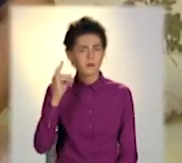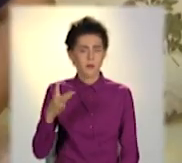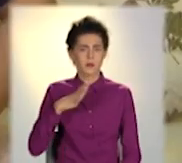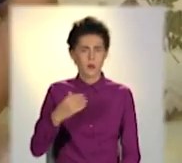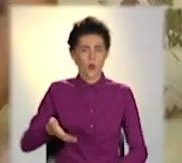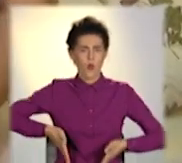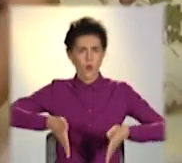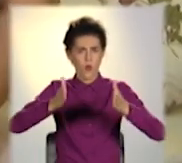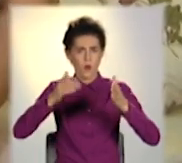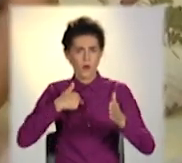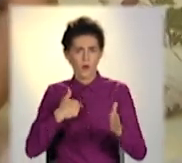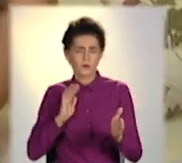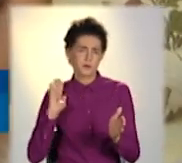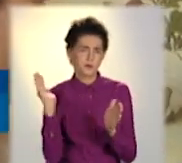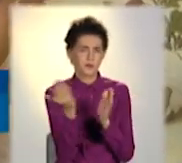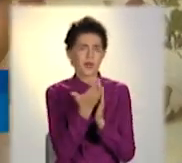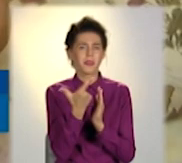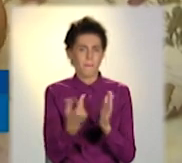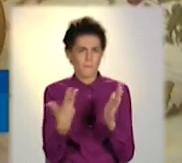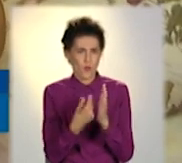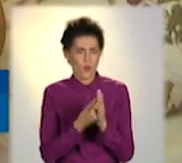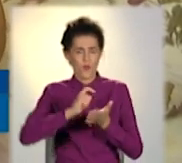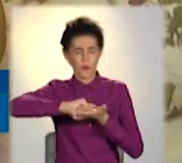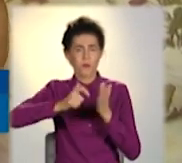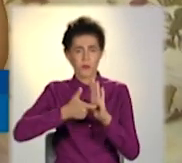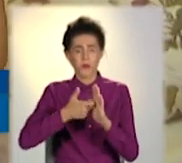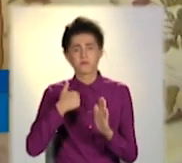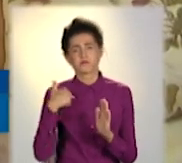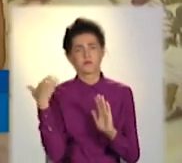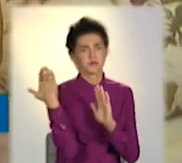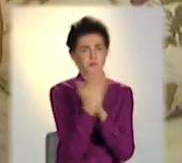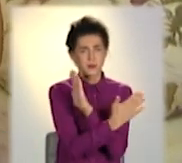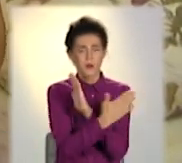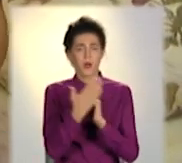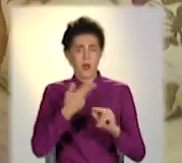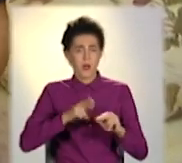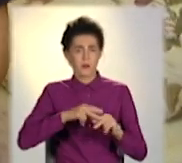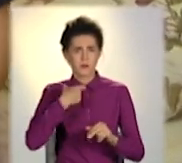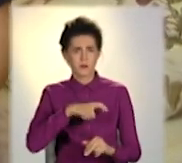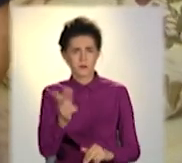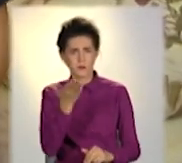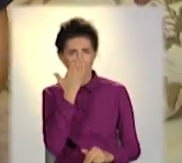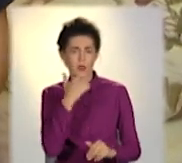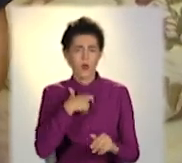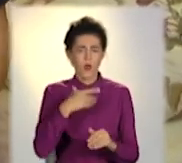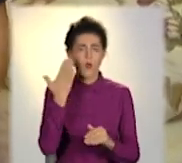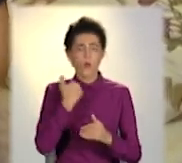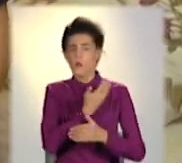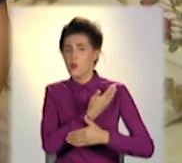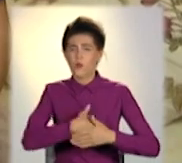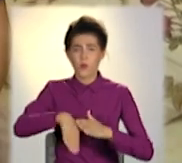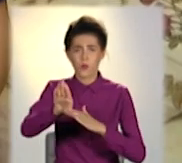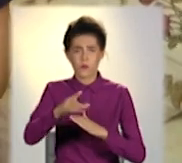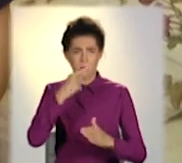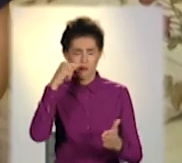З холодом я пройшла в маніпуляційний кабінет, мимо них же зайшла, посмотрелась на себе в зеркало, з холодом же вихожу, і в цей